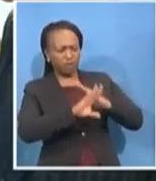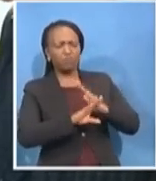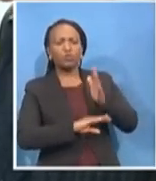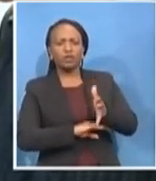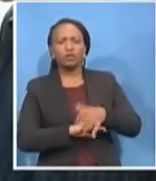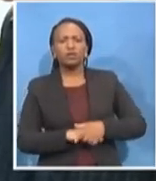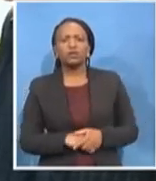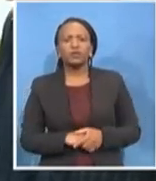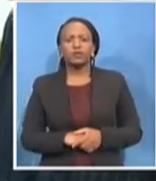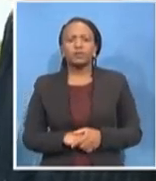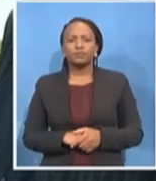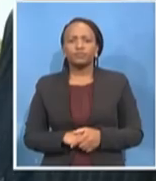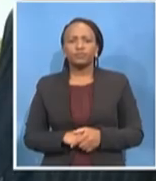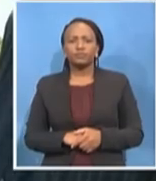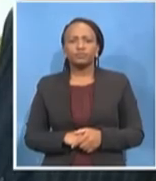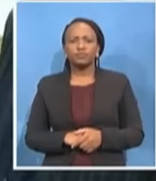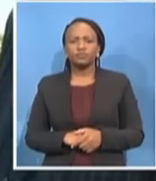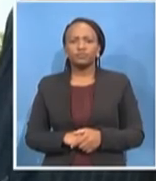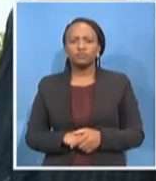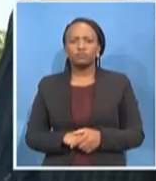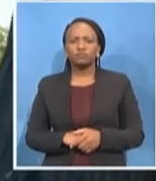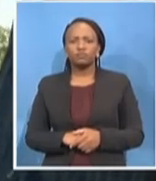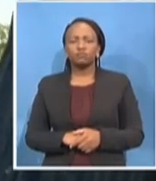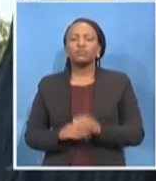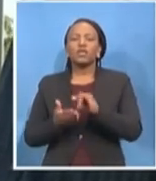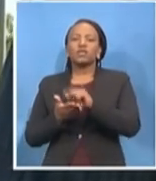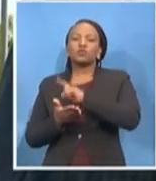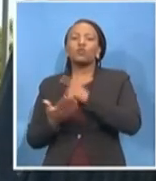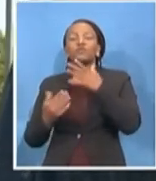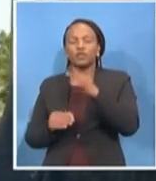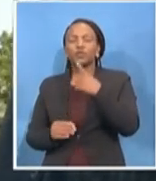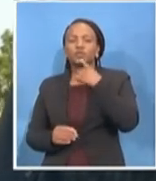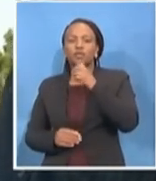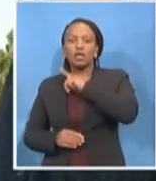is bangkat. President Ramaphosa, you are coward. You are coward, President Ramaphosa,